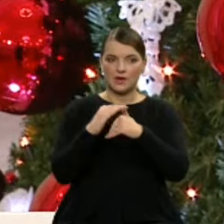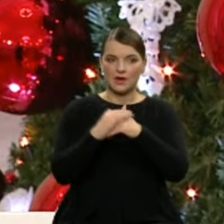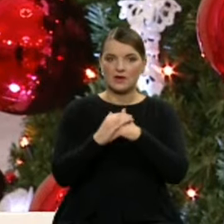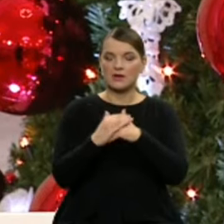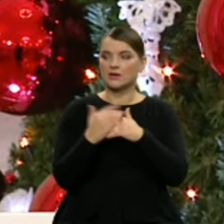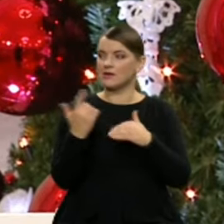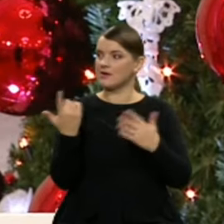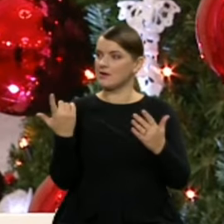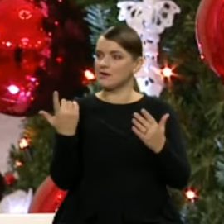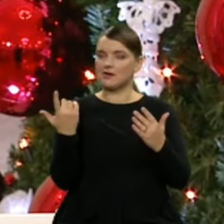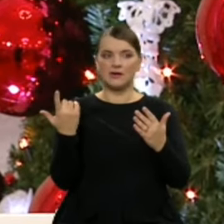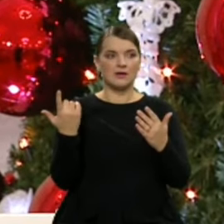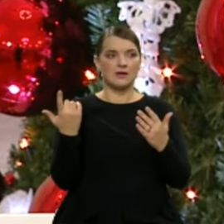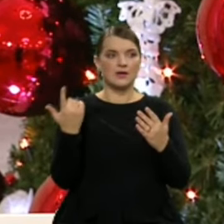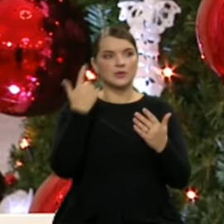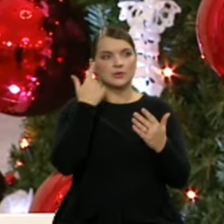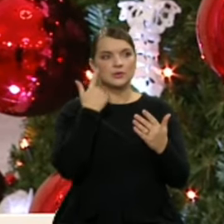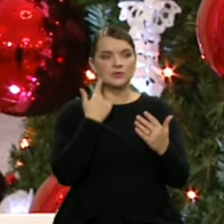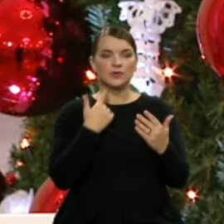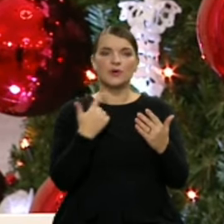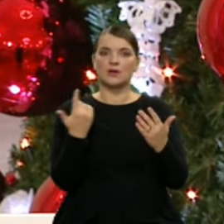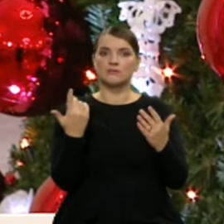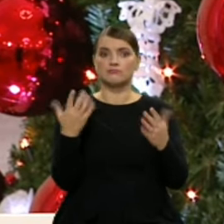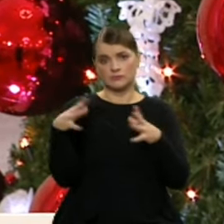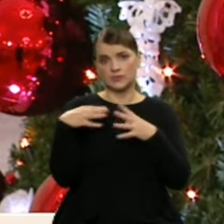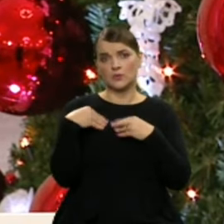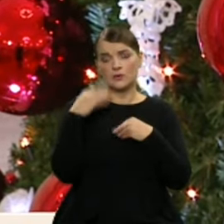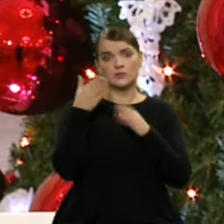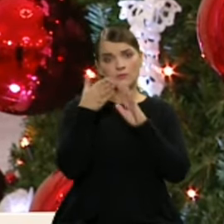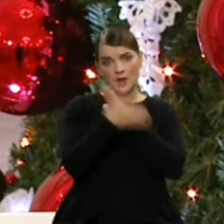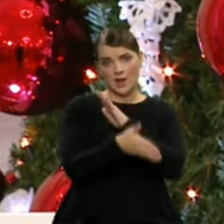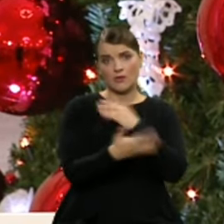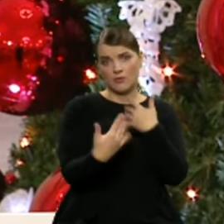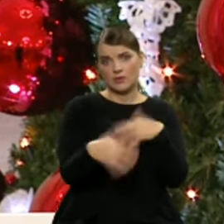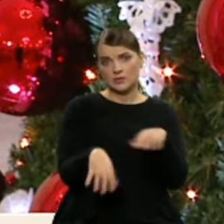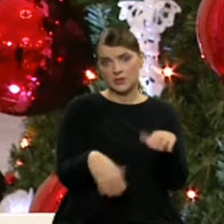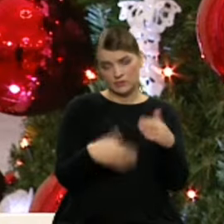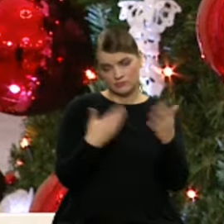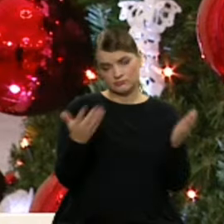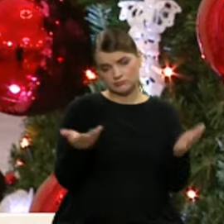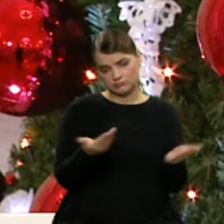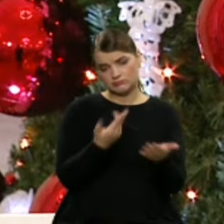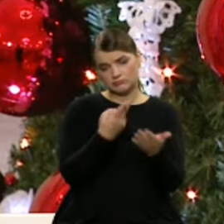jau guldžiau į didelę miegoti, nu tikrai tokį momentą ypatingą turėjau,